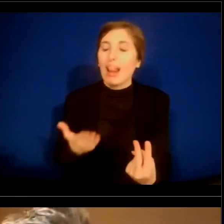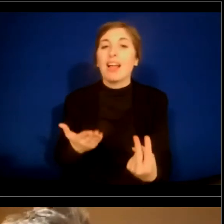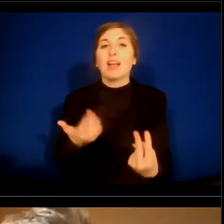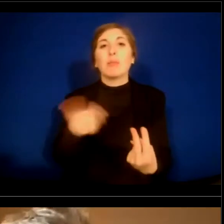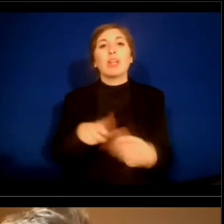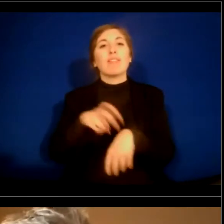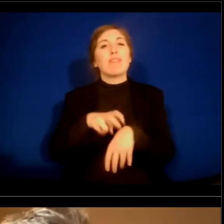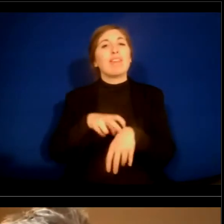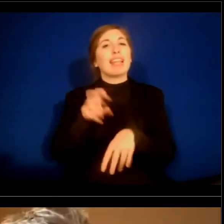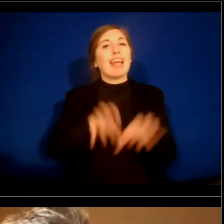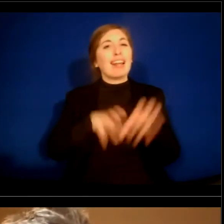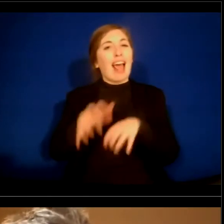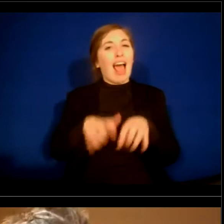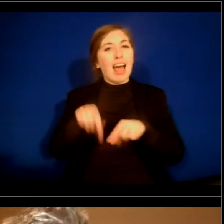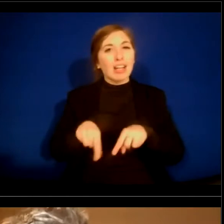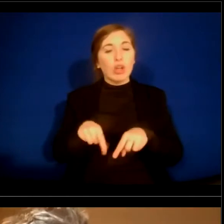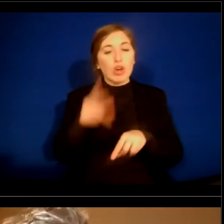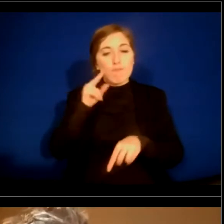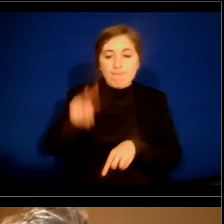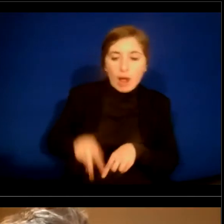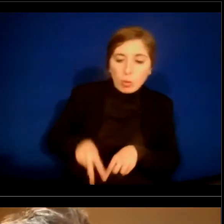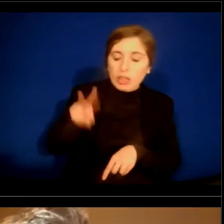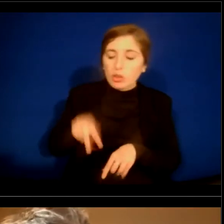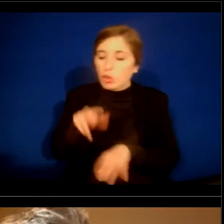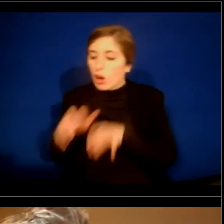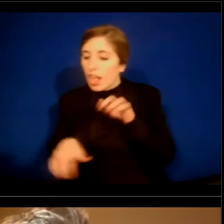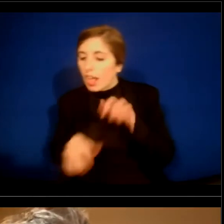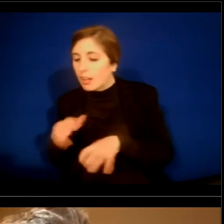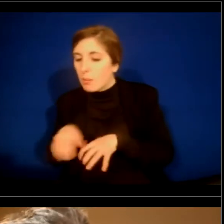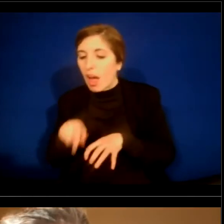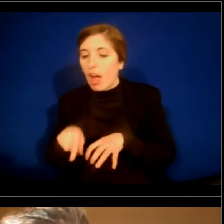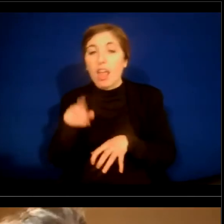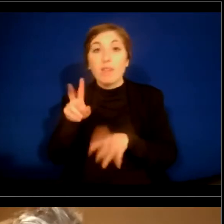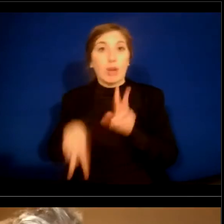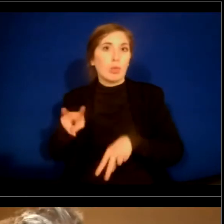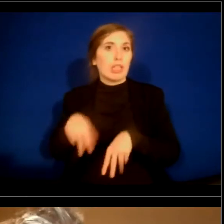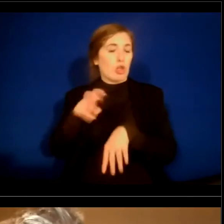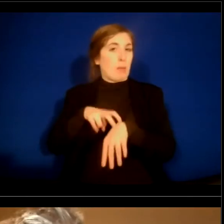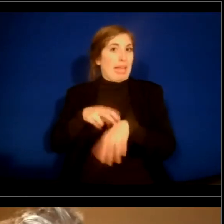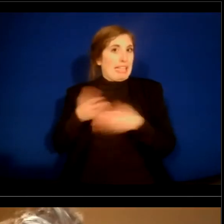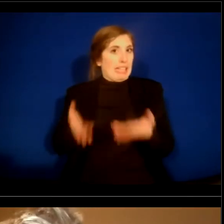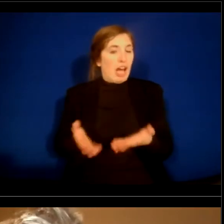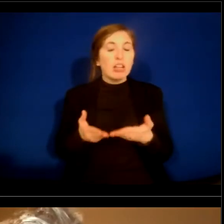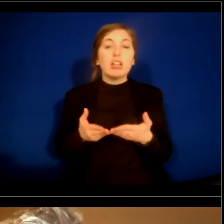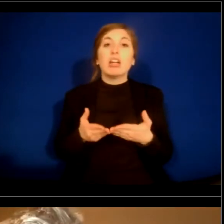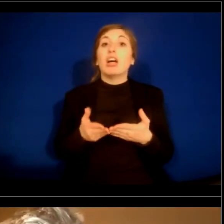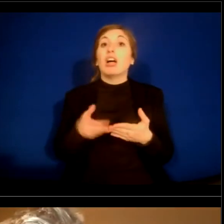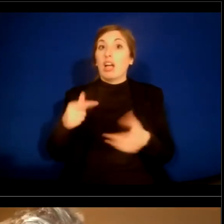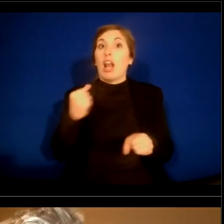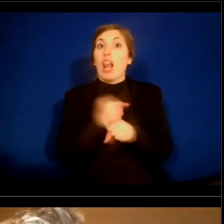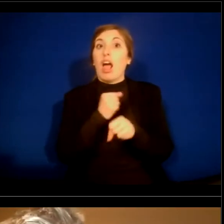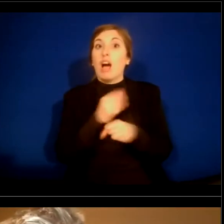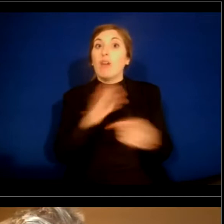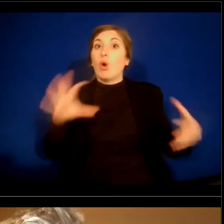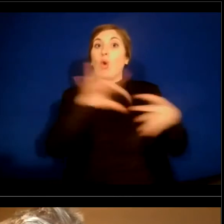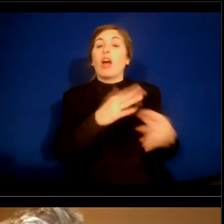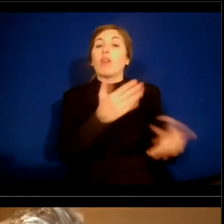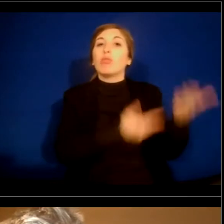medica dell'animale e di conseguenza lavorare poi in coordinamento con gli operatori